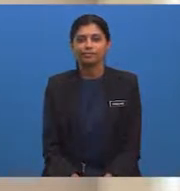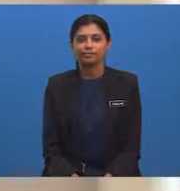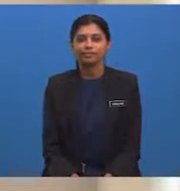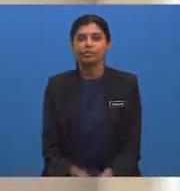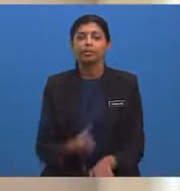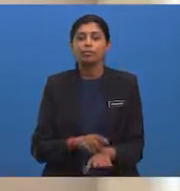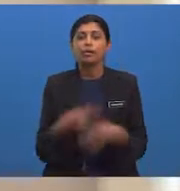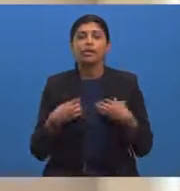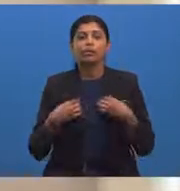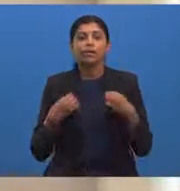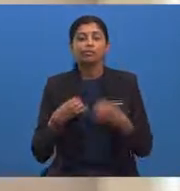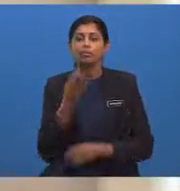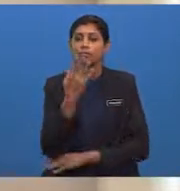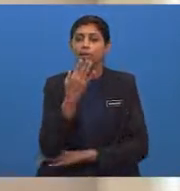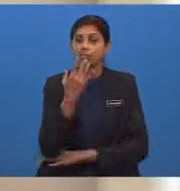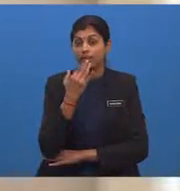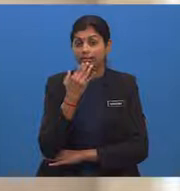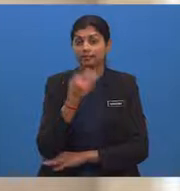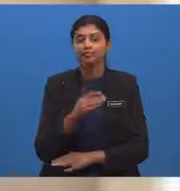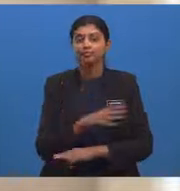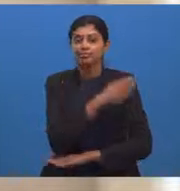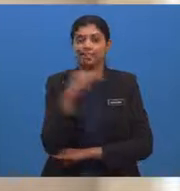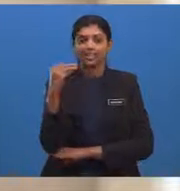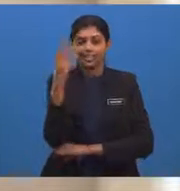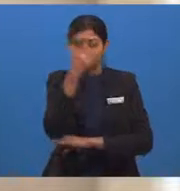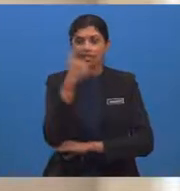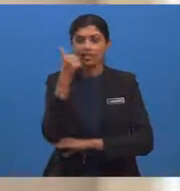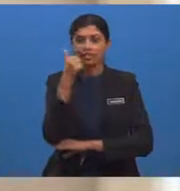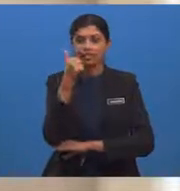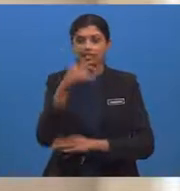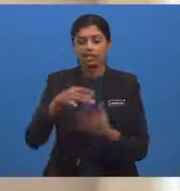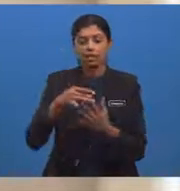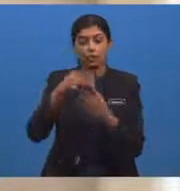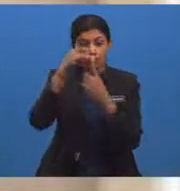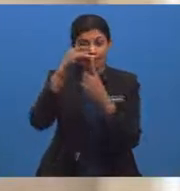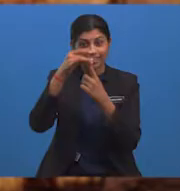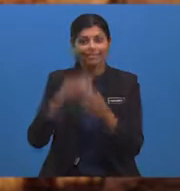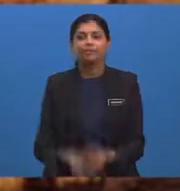Memakai baju yang berwarna-warni dan cantik sekali, sungguh unik dan menarik.